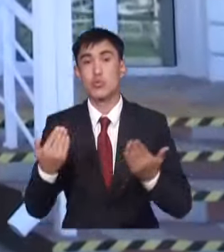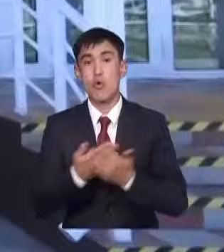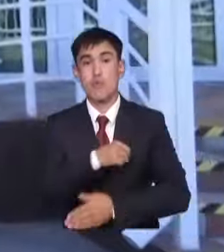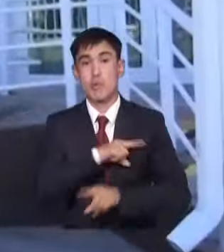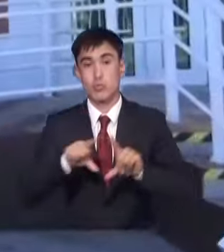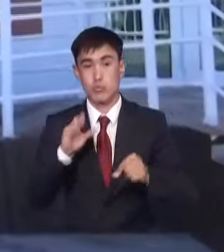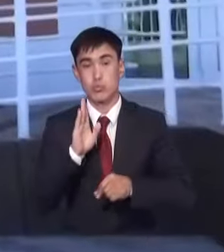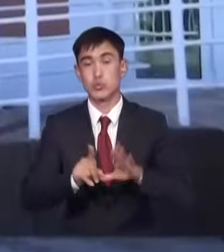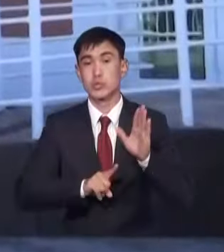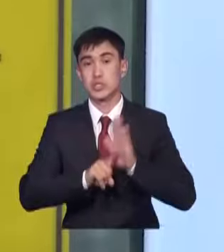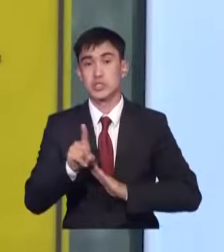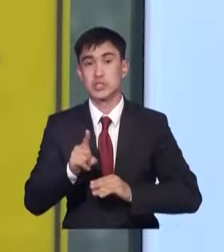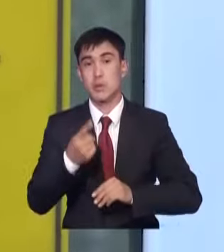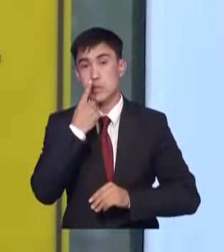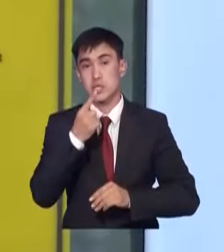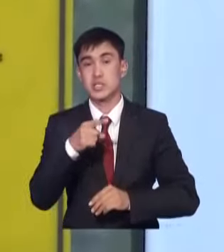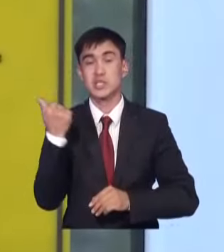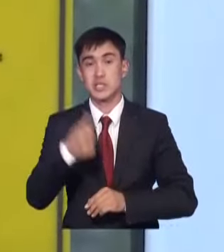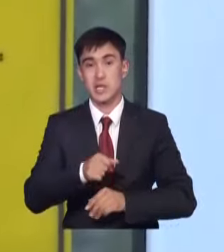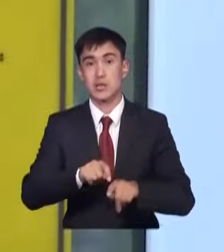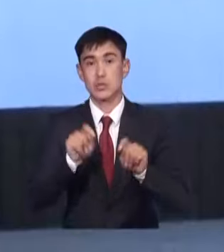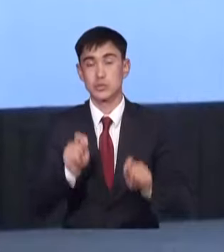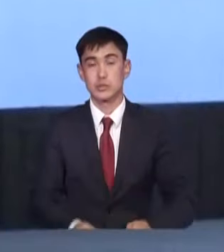будет введен в действие в течение ближайшей